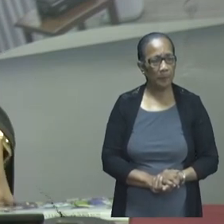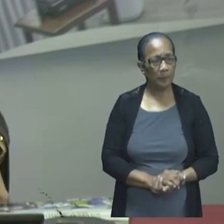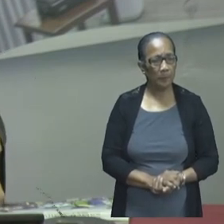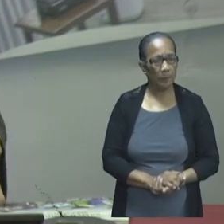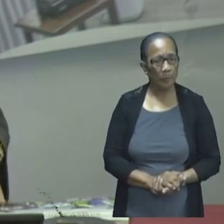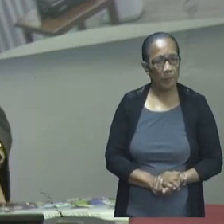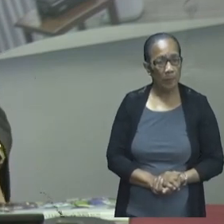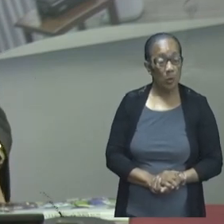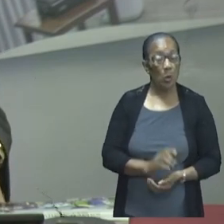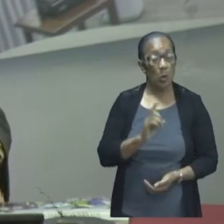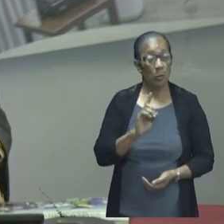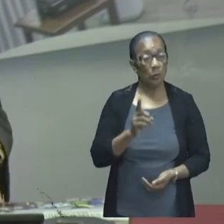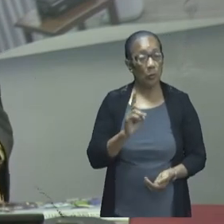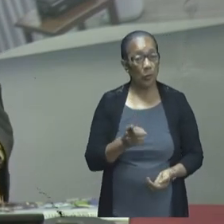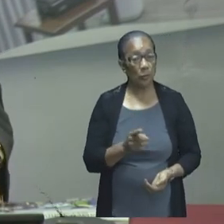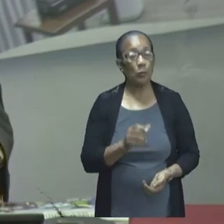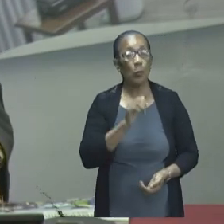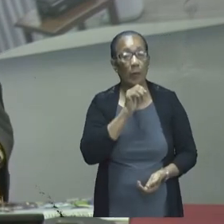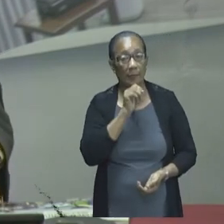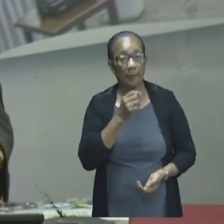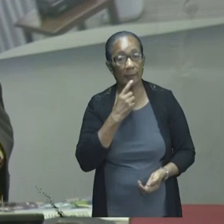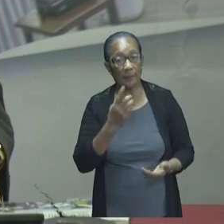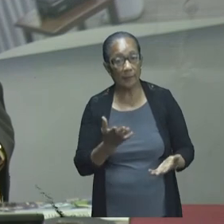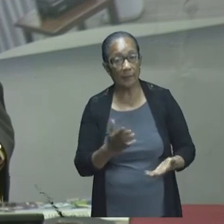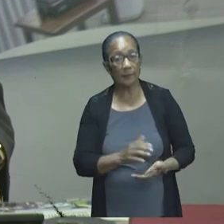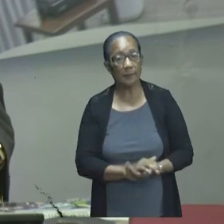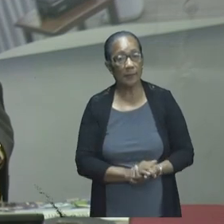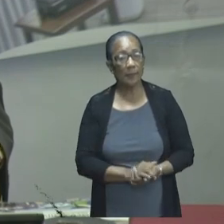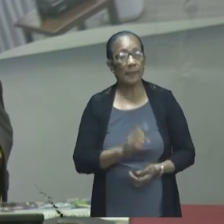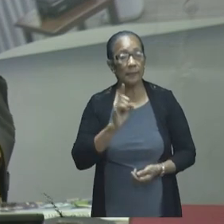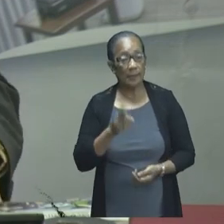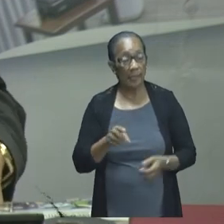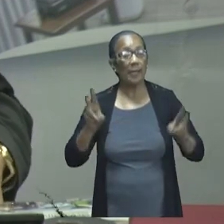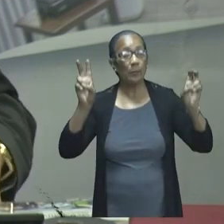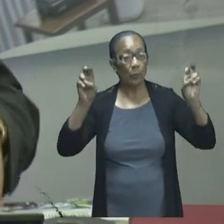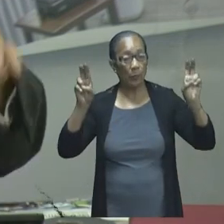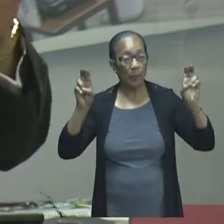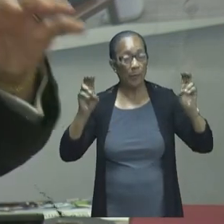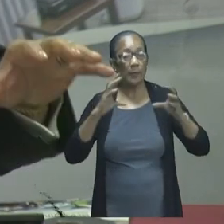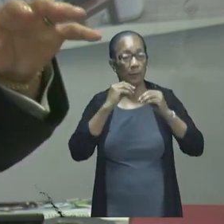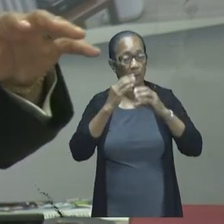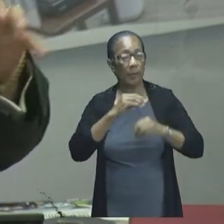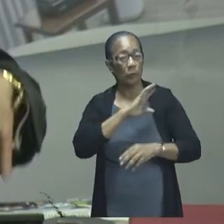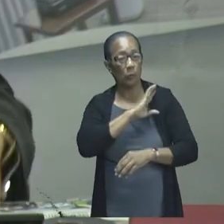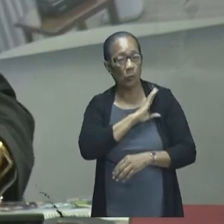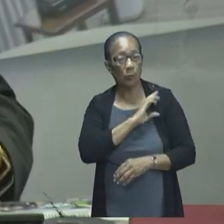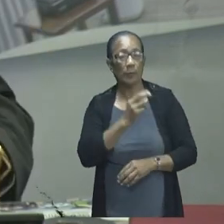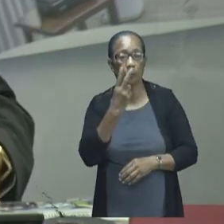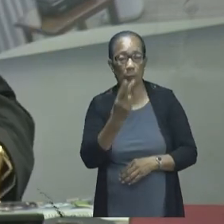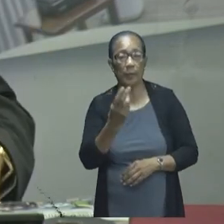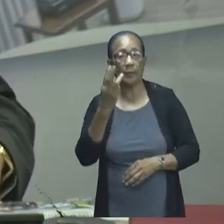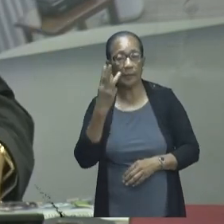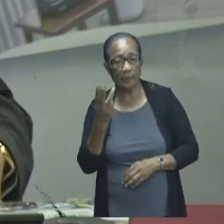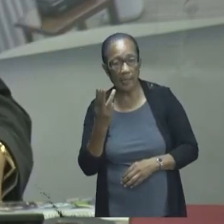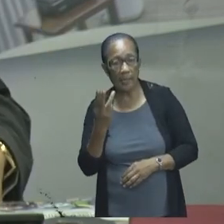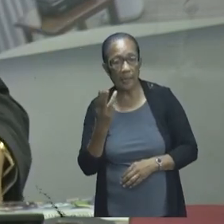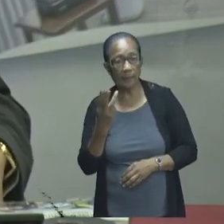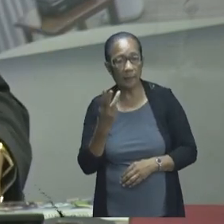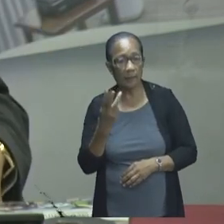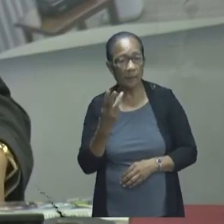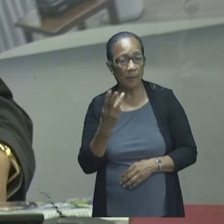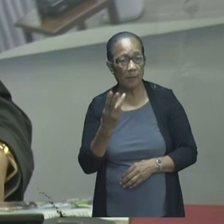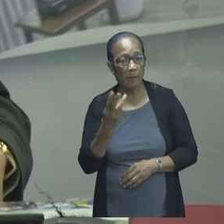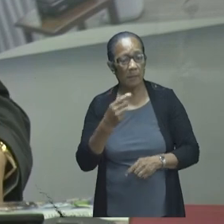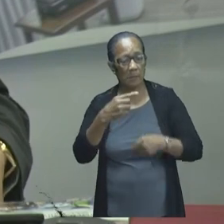dus broeder dus wat dat betreft zijn er jumeaux praat ook en dat soms op 2e 3e lijns niveau en